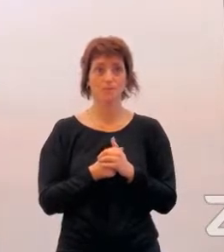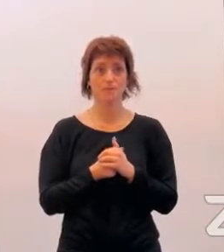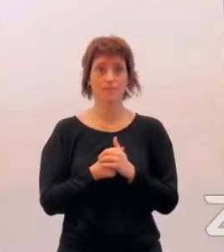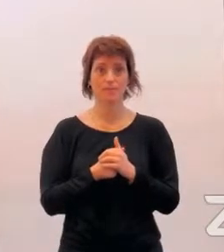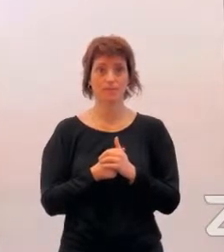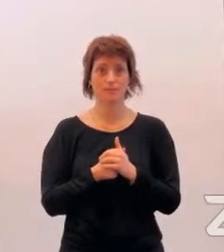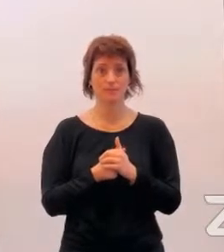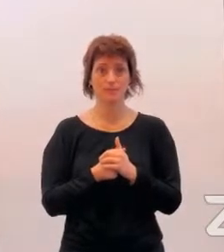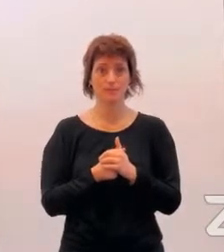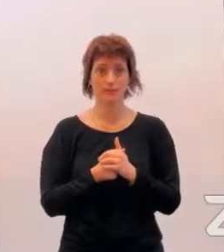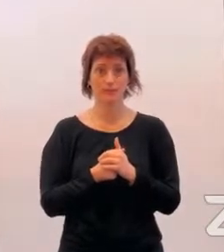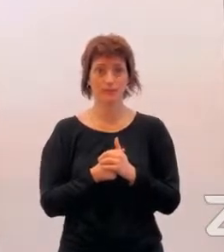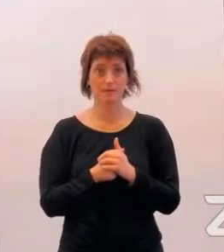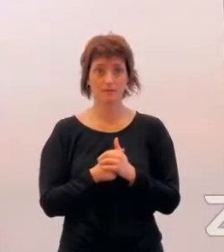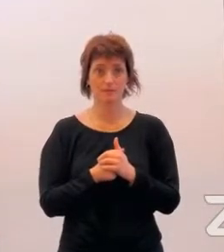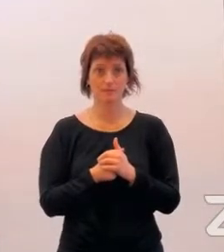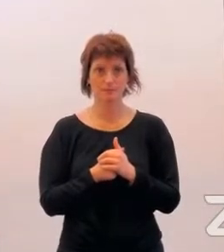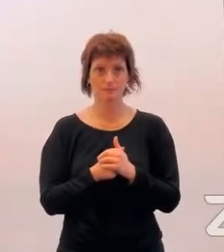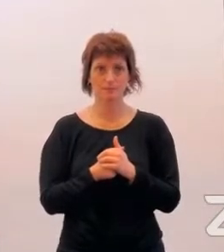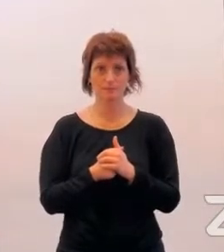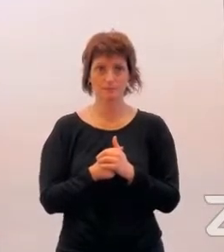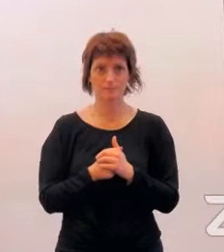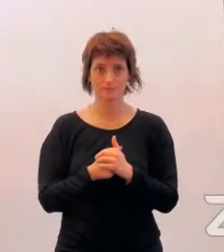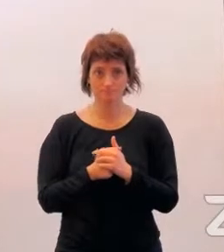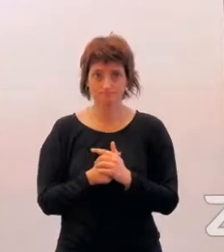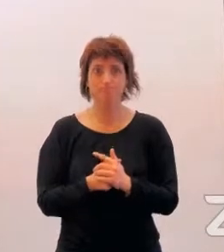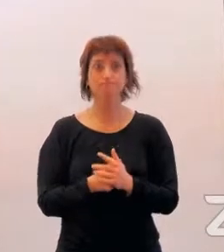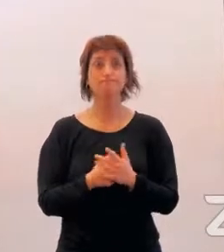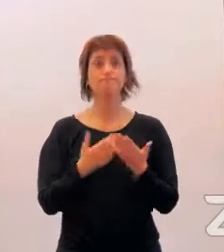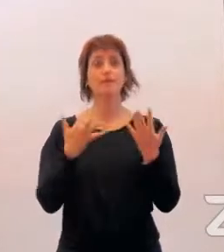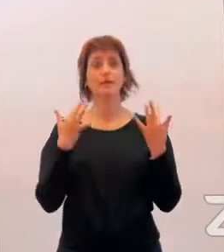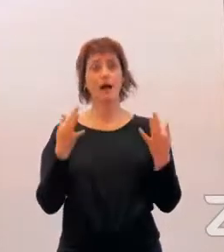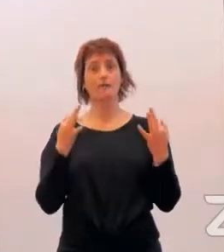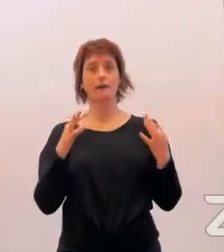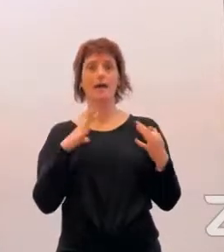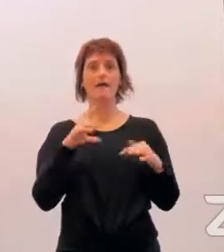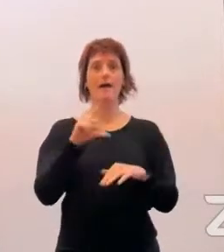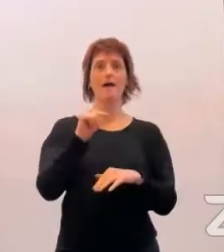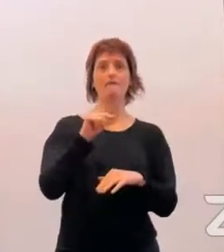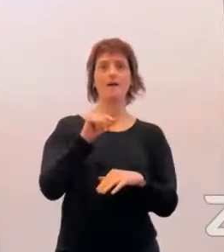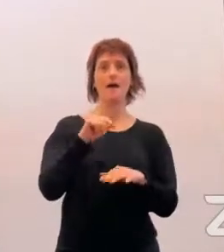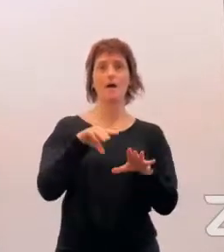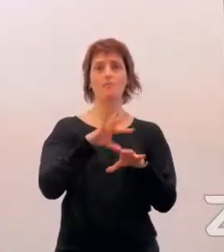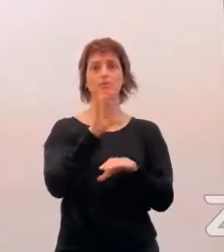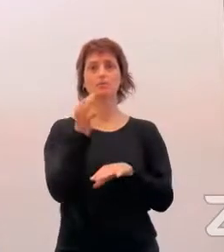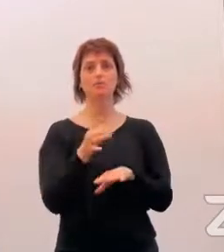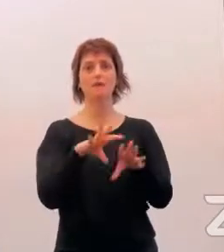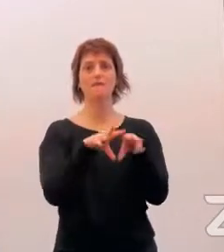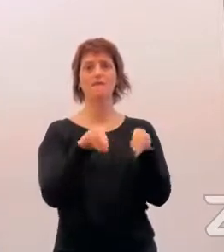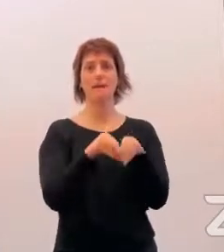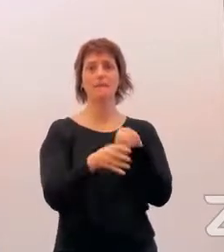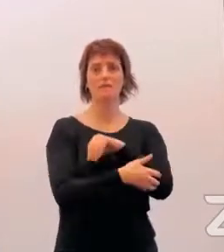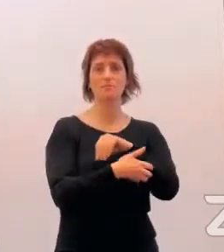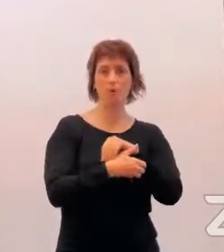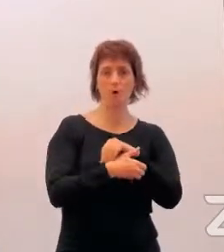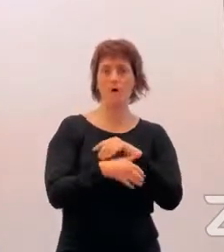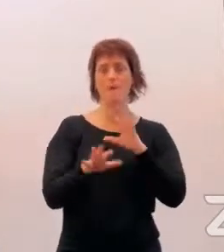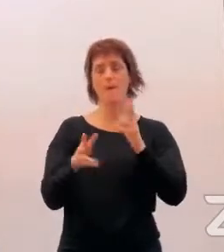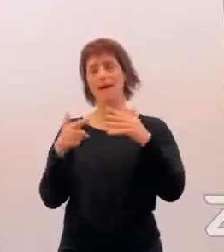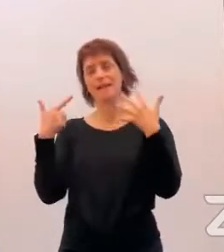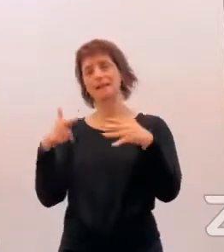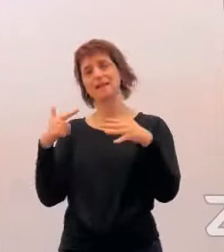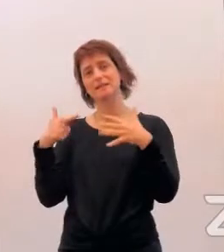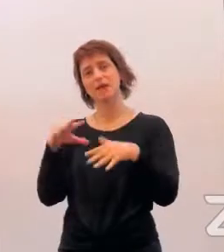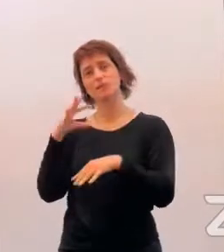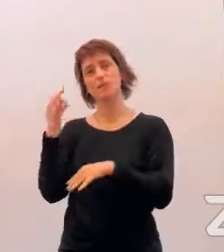En France, il y a environ 20% de familles pauvres et 17% à peu près dans le Grand Nancy, des familles vivent sous le seuil de